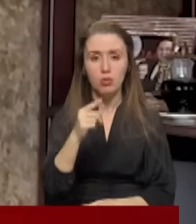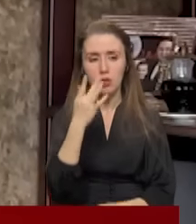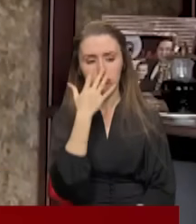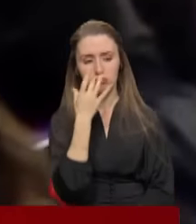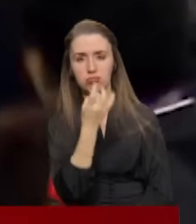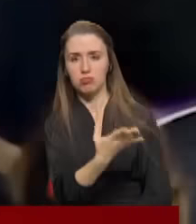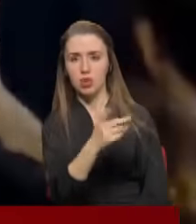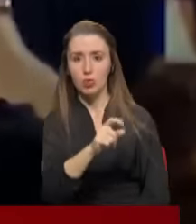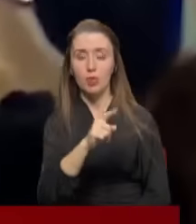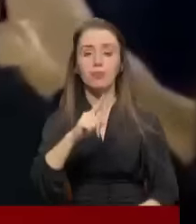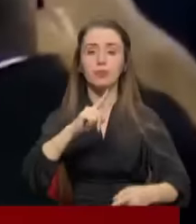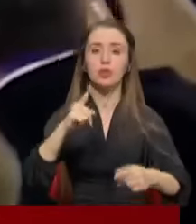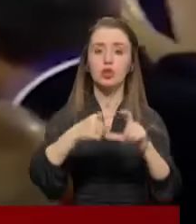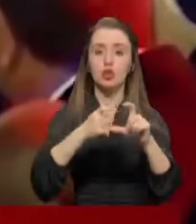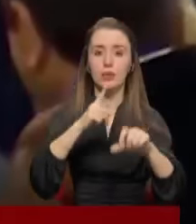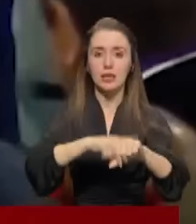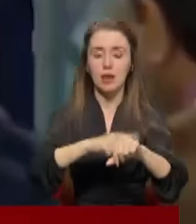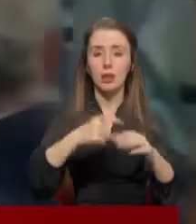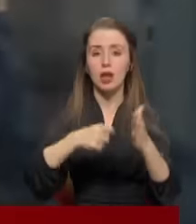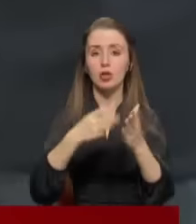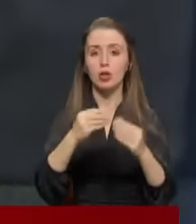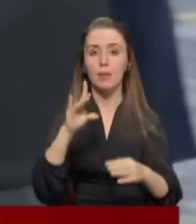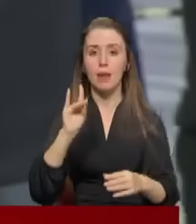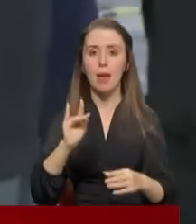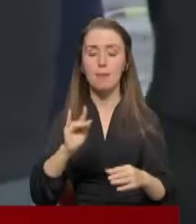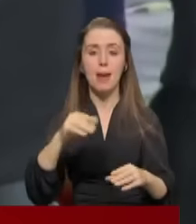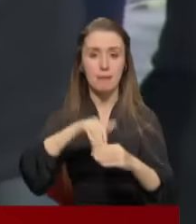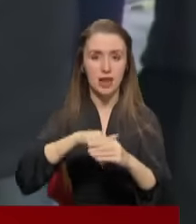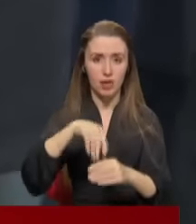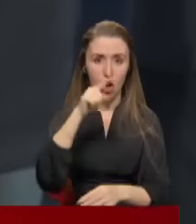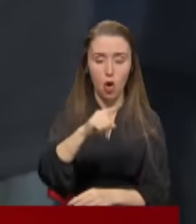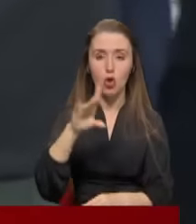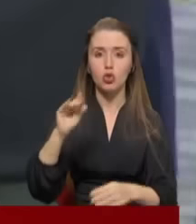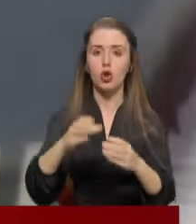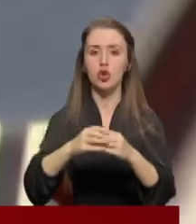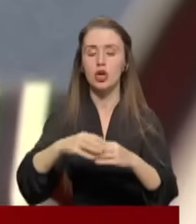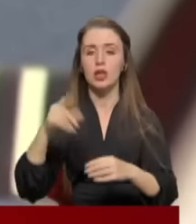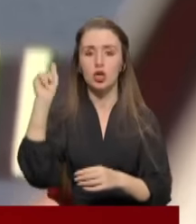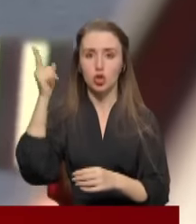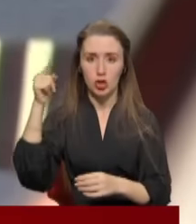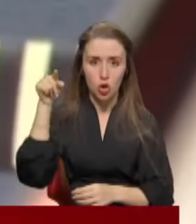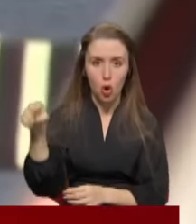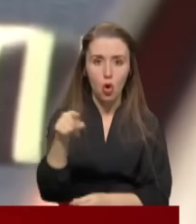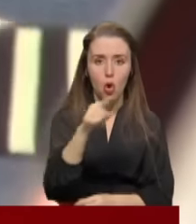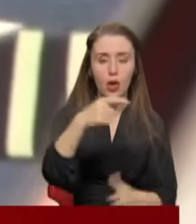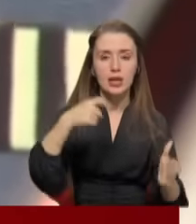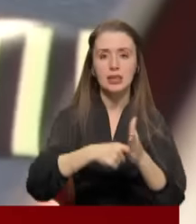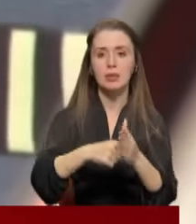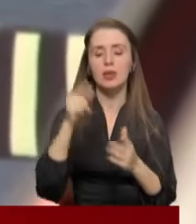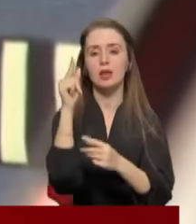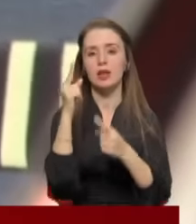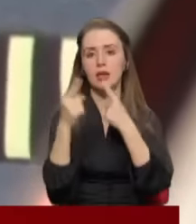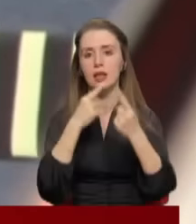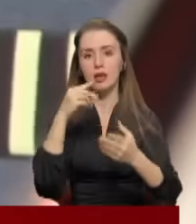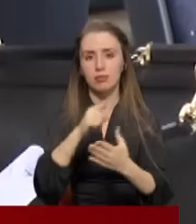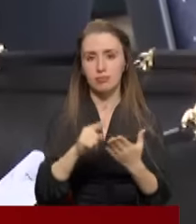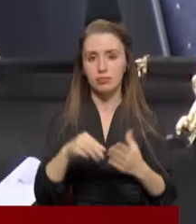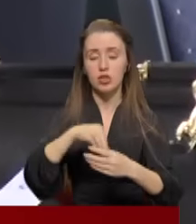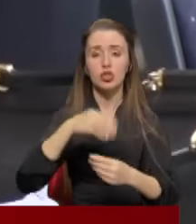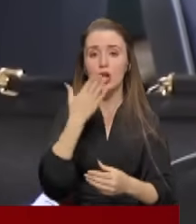görmezden gelinmiş. Soruşturma safhasında ismi geçen dönemin MHP milletvekili ya da Ülke Ocakları yöneticileri isimleri iddianamede yok.